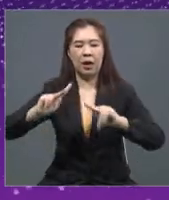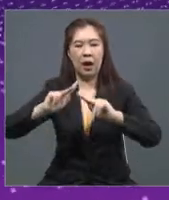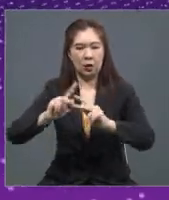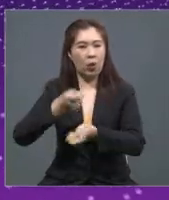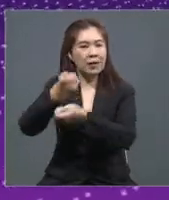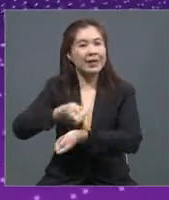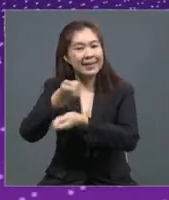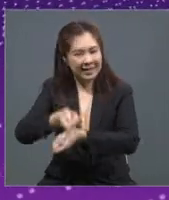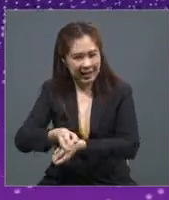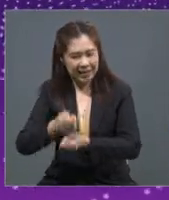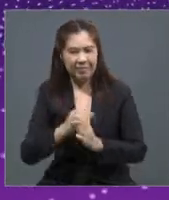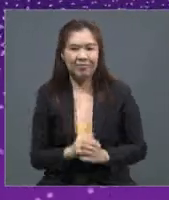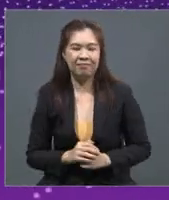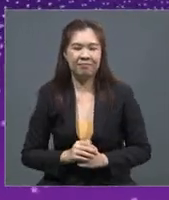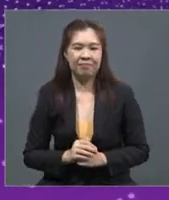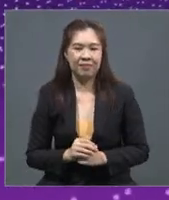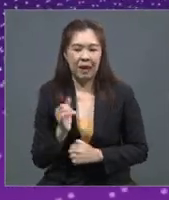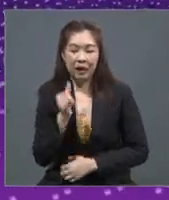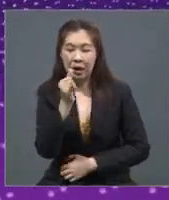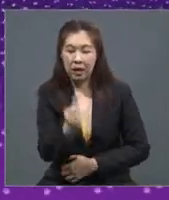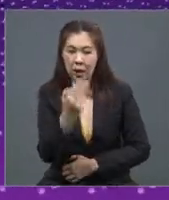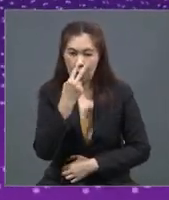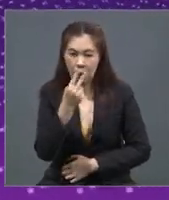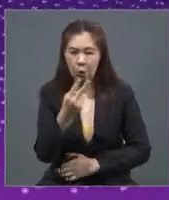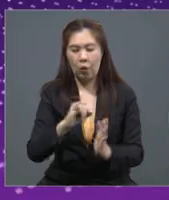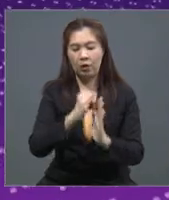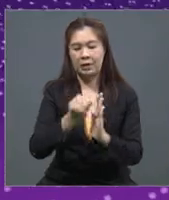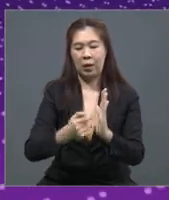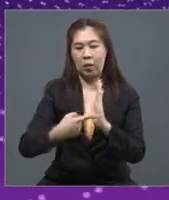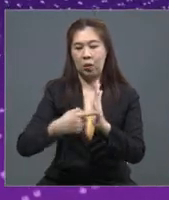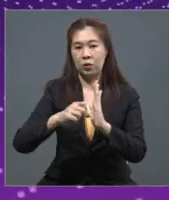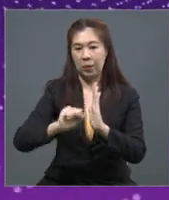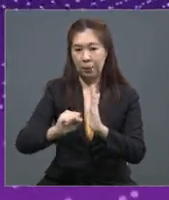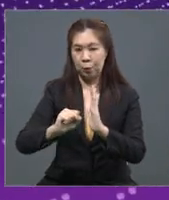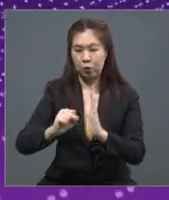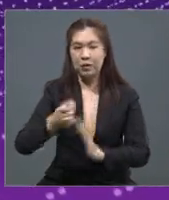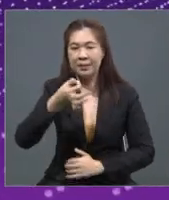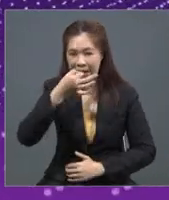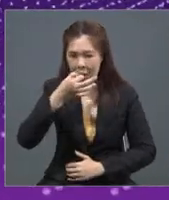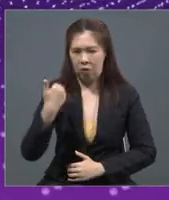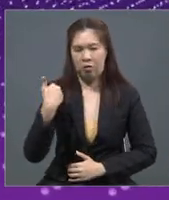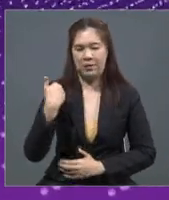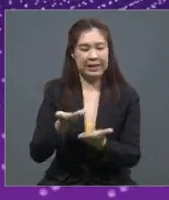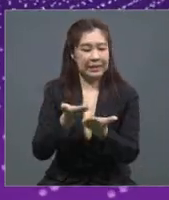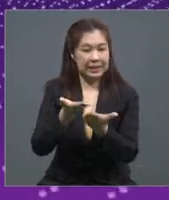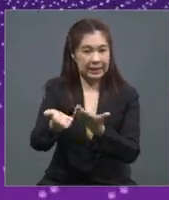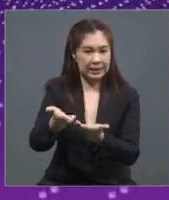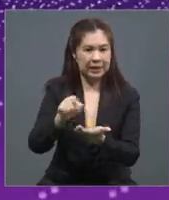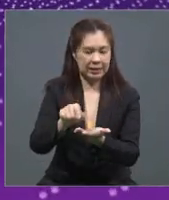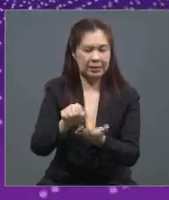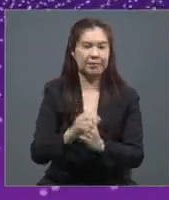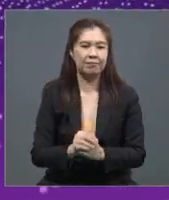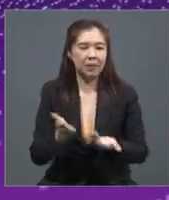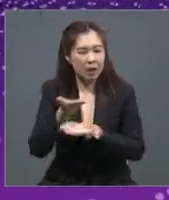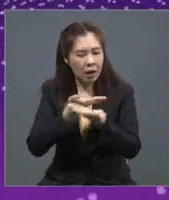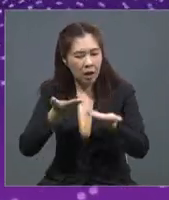สหกรณ์นะคะก็จะลงพื้นที่ค่ะไปที่จังหวัดสมุทรสาครเพื่อที่จะไปติดตามการดำเนินงานของจุดรับซื้อแล้วก็จะมีการหารือร่วม